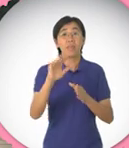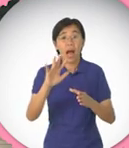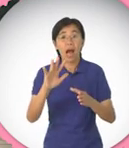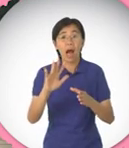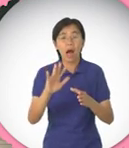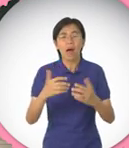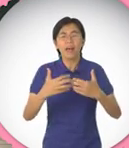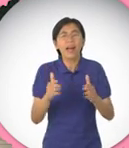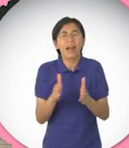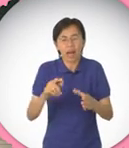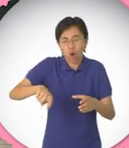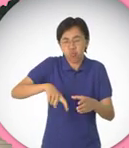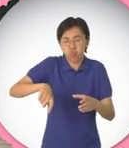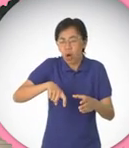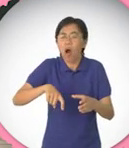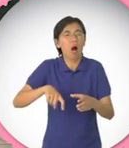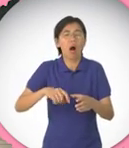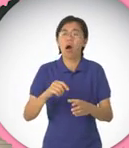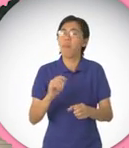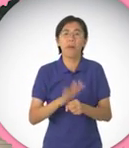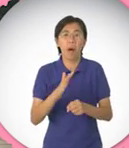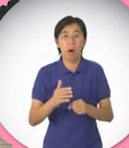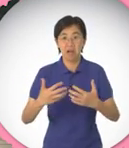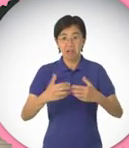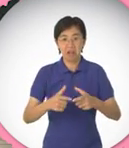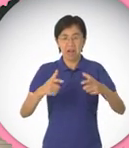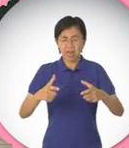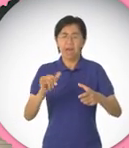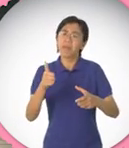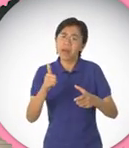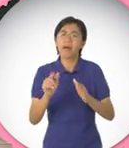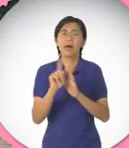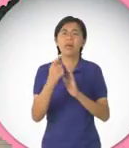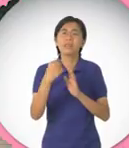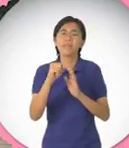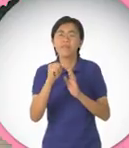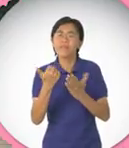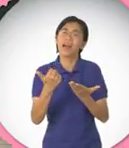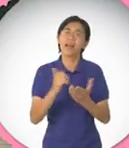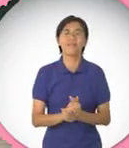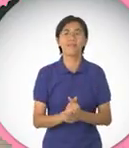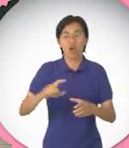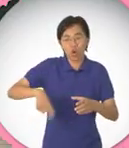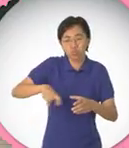ล็กๆถึง15นาทีไม่พอ ครับ หรือบางทีเราใช้เครื่องใหญ่ๆเนี่ย10นาทีได้แล้วเพราะฉะนั้นใช้วิธีสังเกตเอาดีกว่า ค่ะ